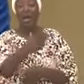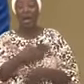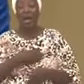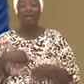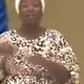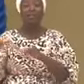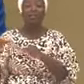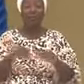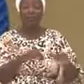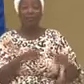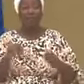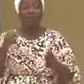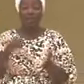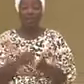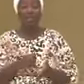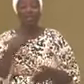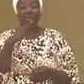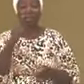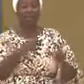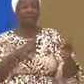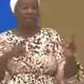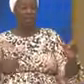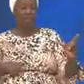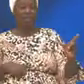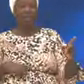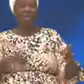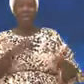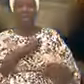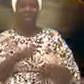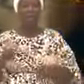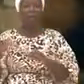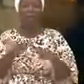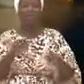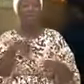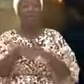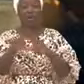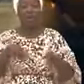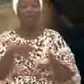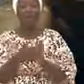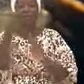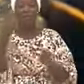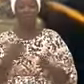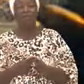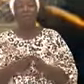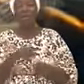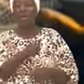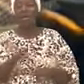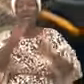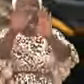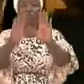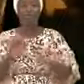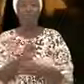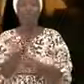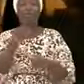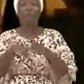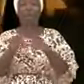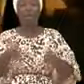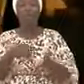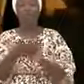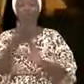agi dit l'éternel il ya l'accomplissement de ta vie un miracle dans ta